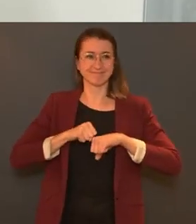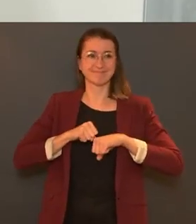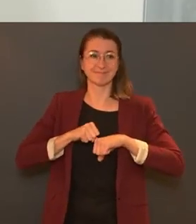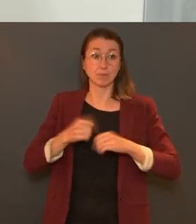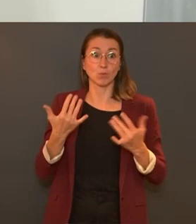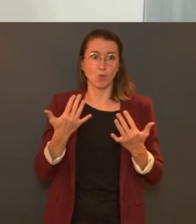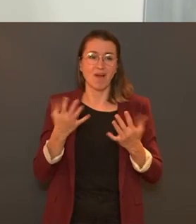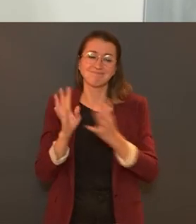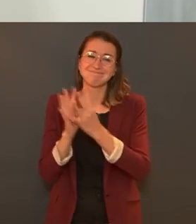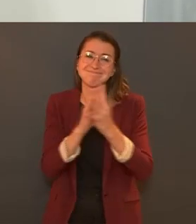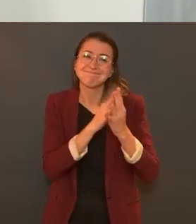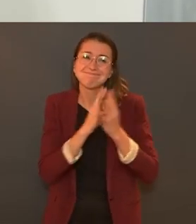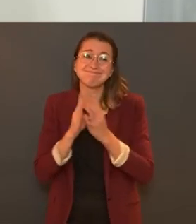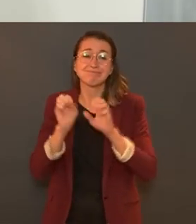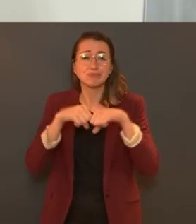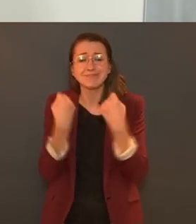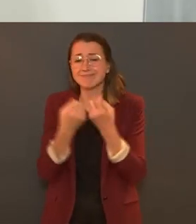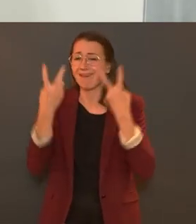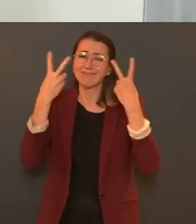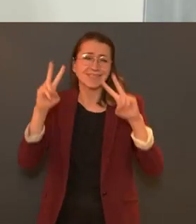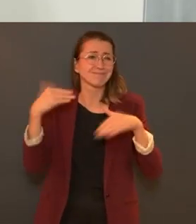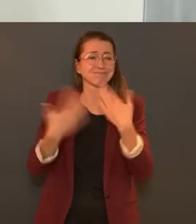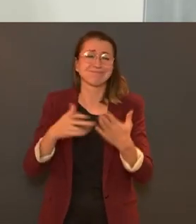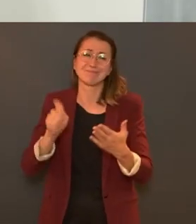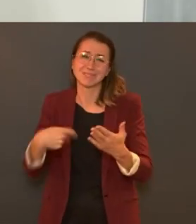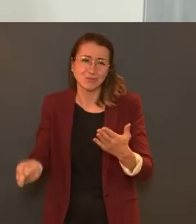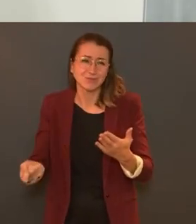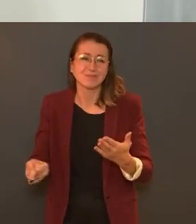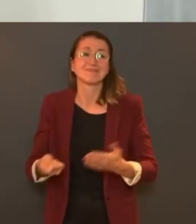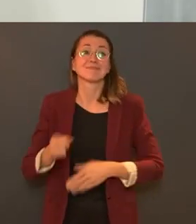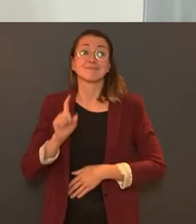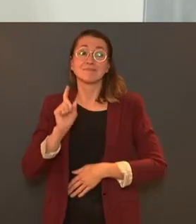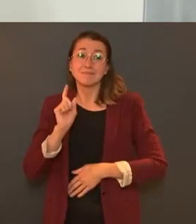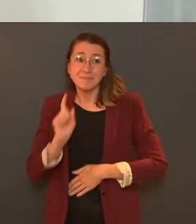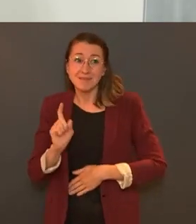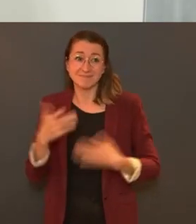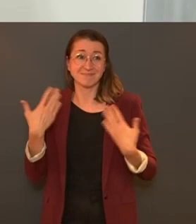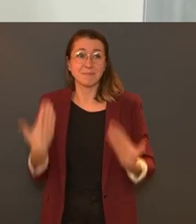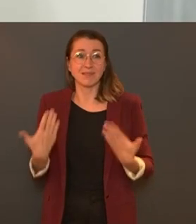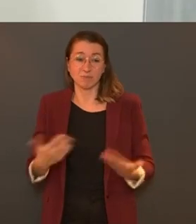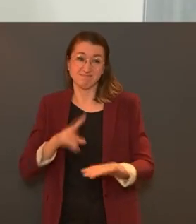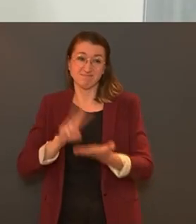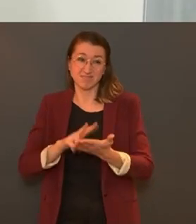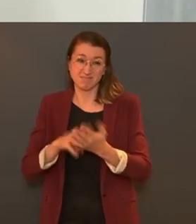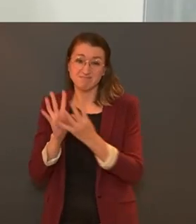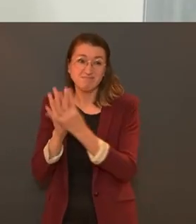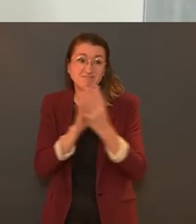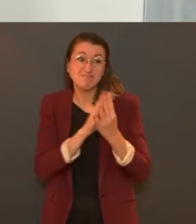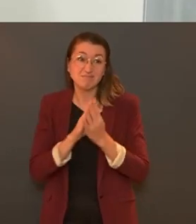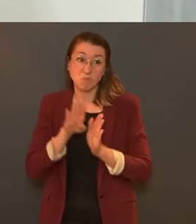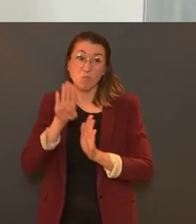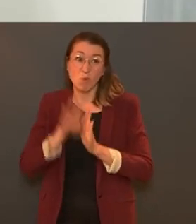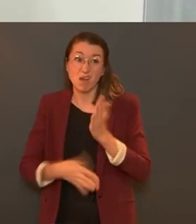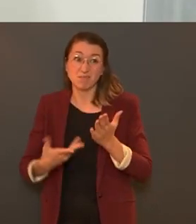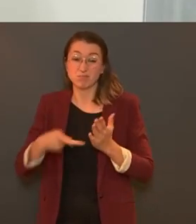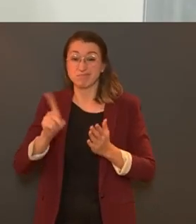pas étrangère. Bien entendu, cette vie sociale est quelque peu mise à mal avec les règles en vigueur, mais il est impératif de